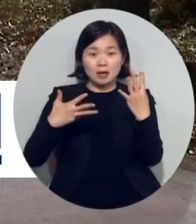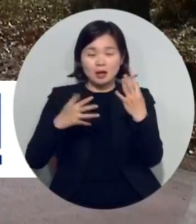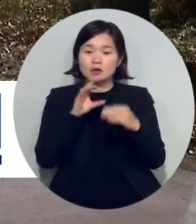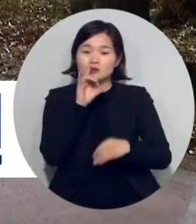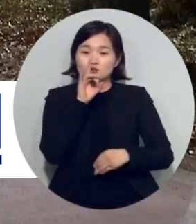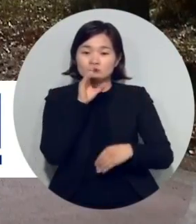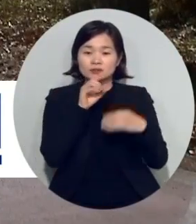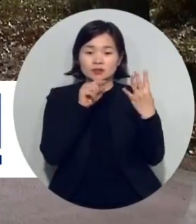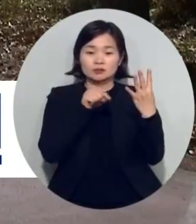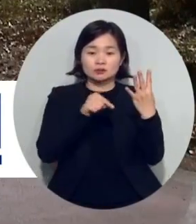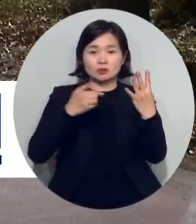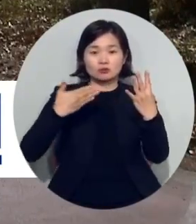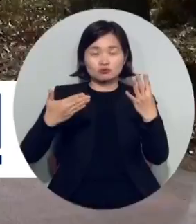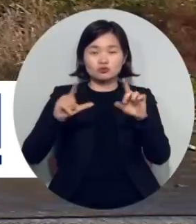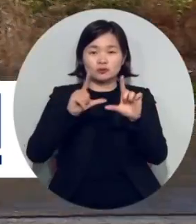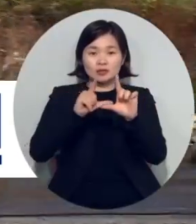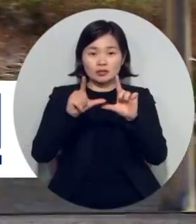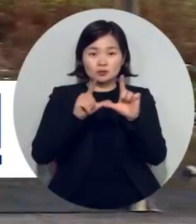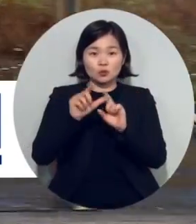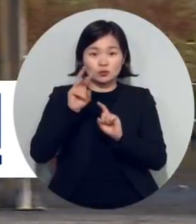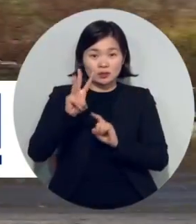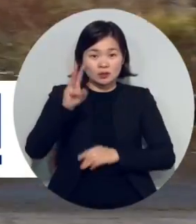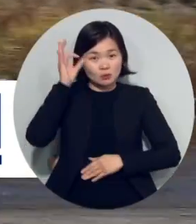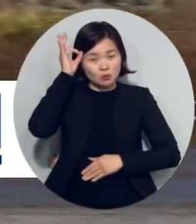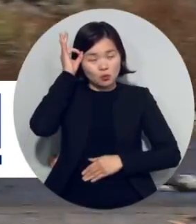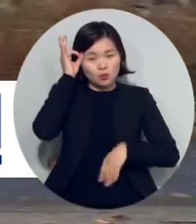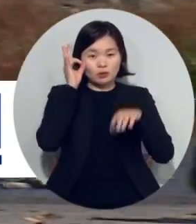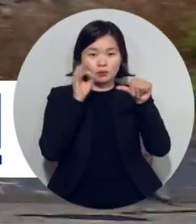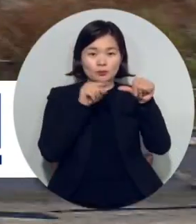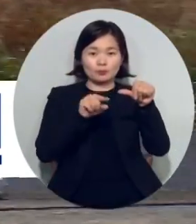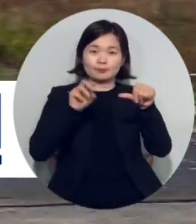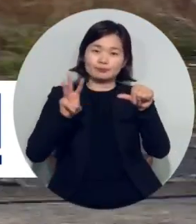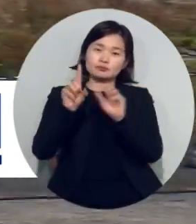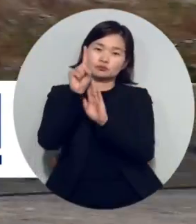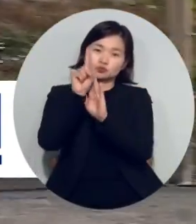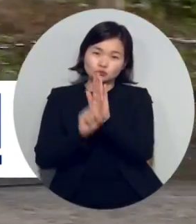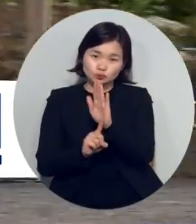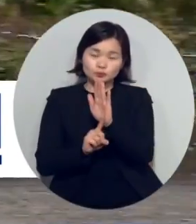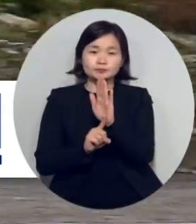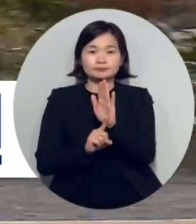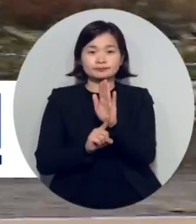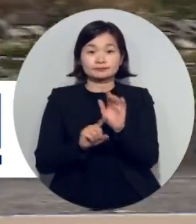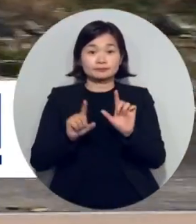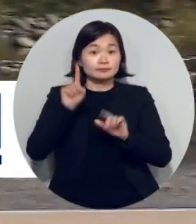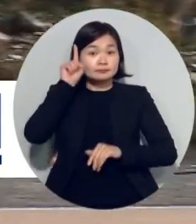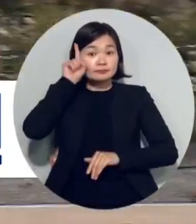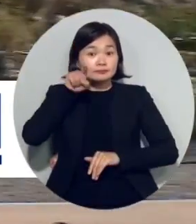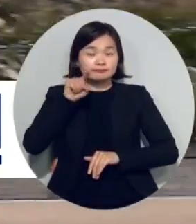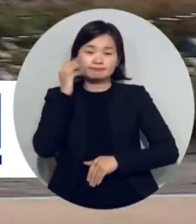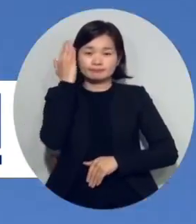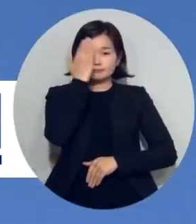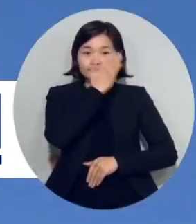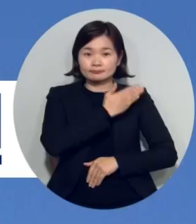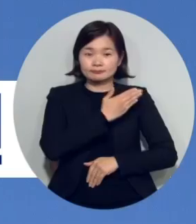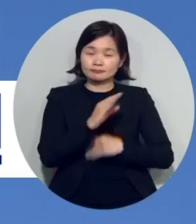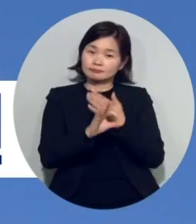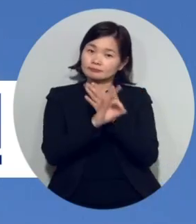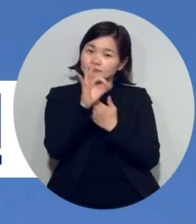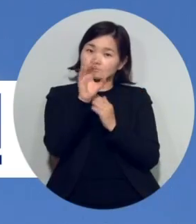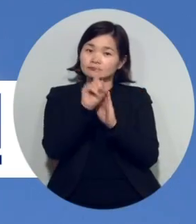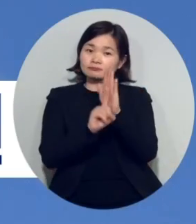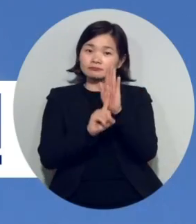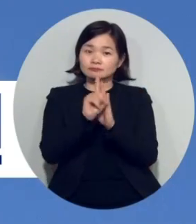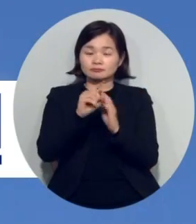구미 4.9 도 안동 삶도 포항 5.3 도 까지 떨어졌습니다 내일은 대체로 맑게 꼭 아침